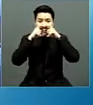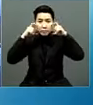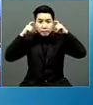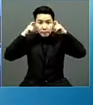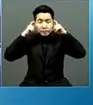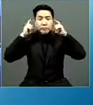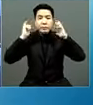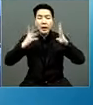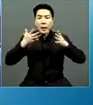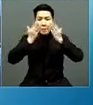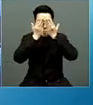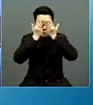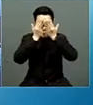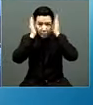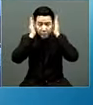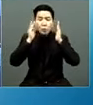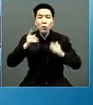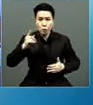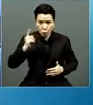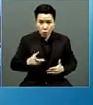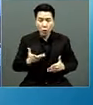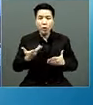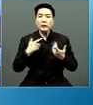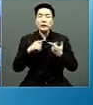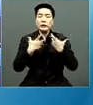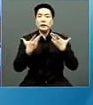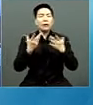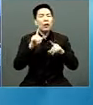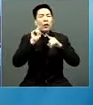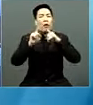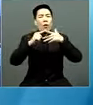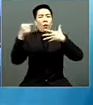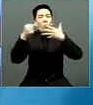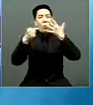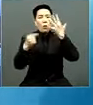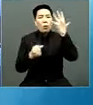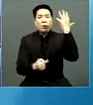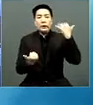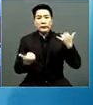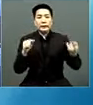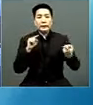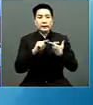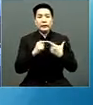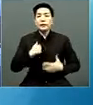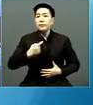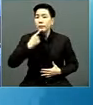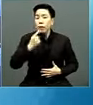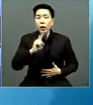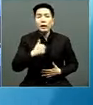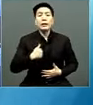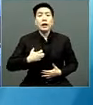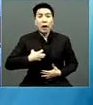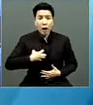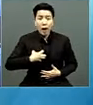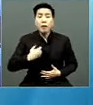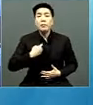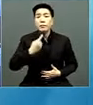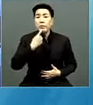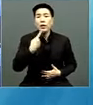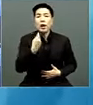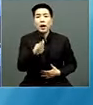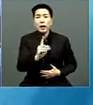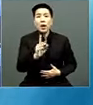นามัยแผ่นใสครอบหน้านะครับเฟซชิลอะไรต่างๆเหล่านี้นะครับสิ่ง ที่ผมอยากจะสื่อสารตรงนี้ก็คือต้องข